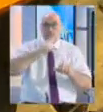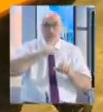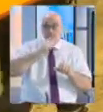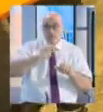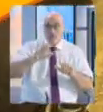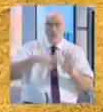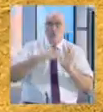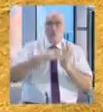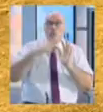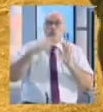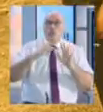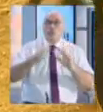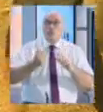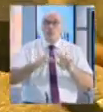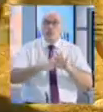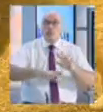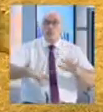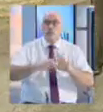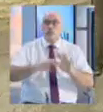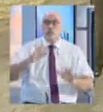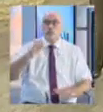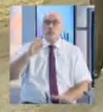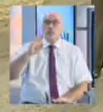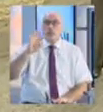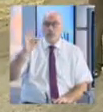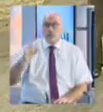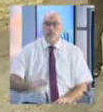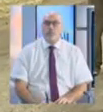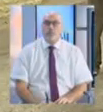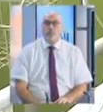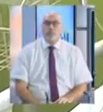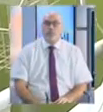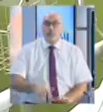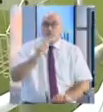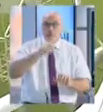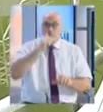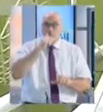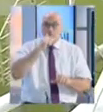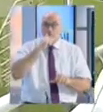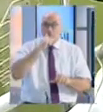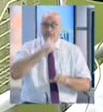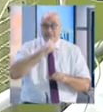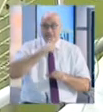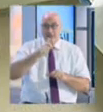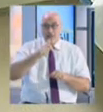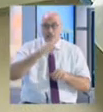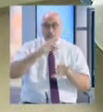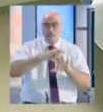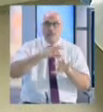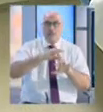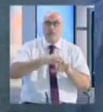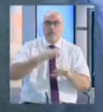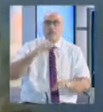مست عددا من المناطق بولاية الطارف. هؤلاء المصابون يتواجدون بهذا المستشفى بالقالة